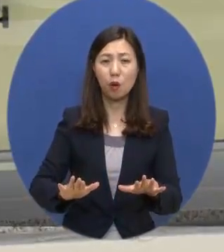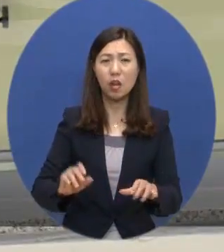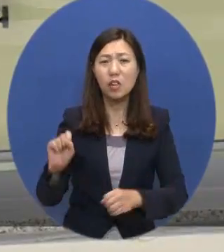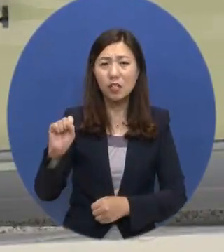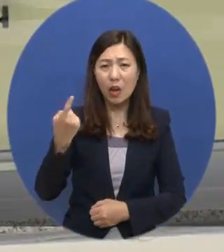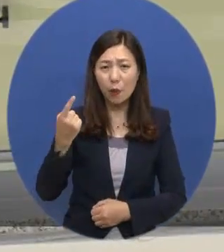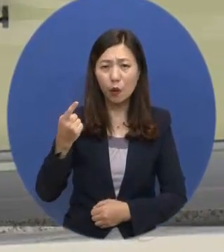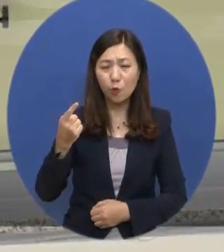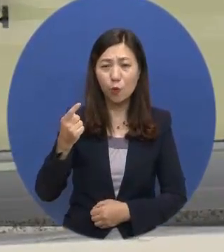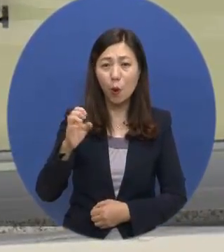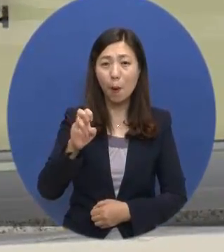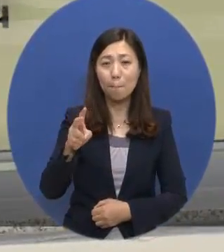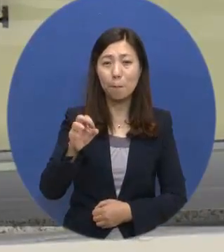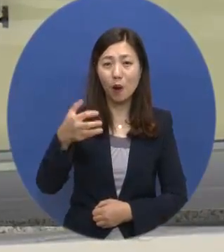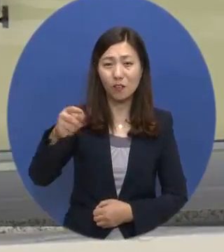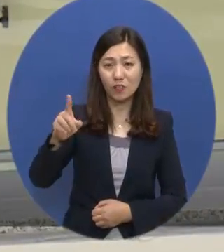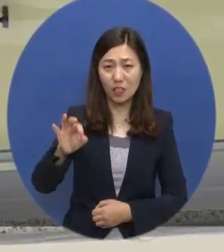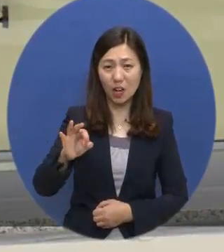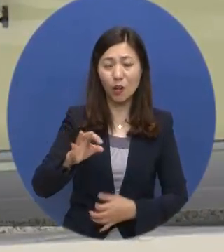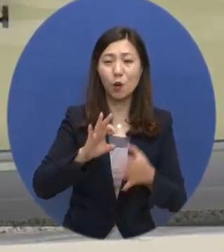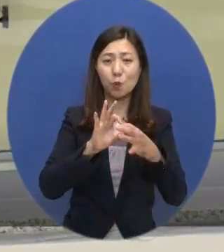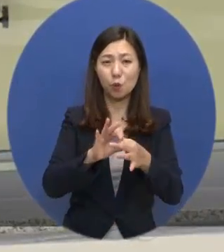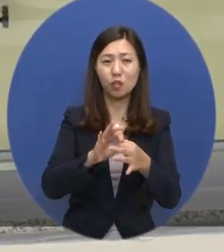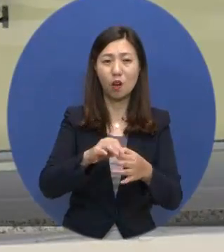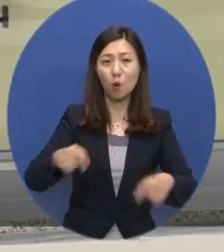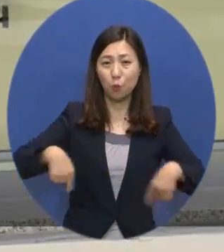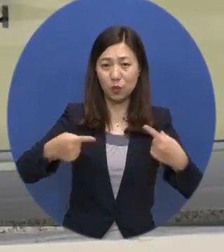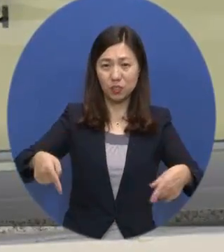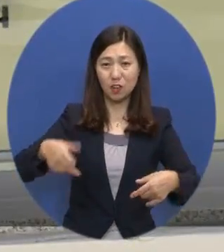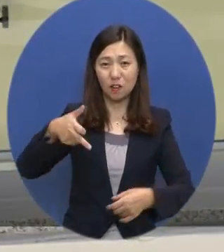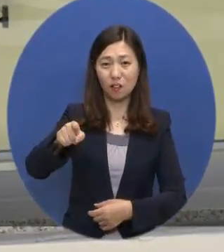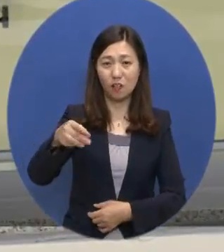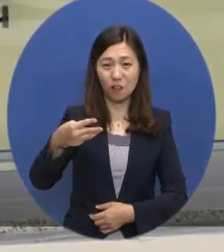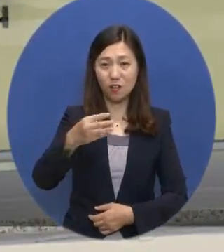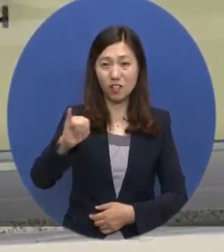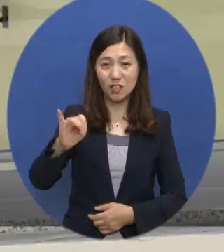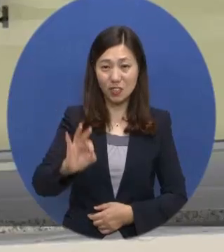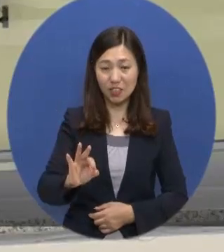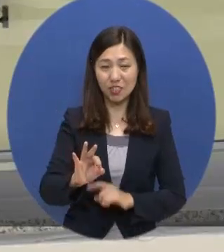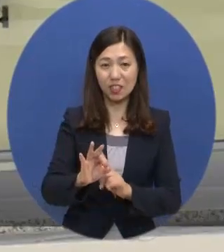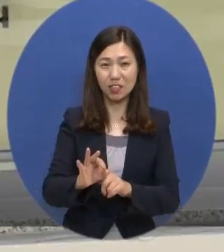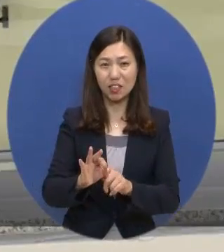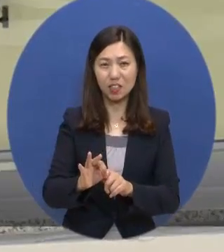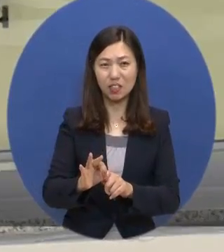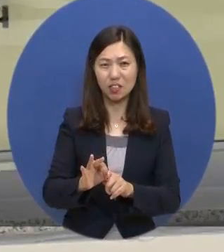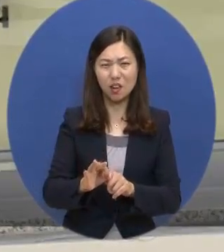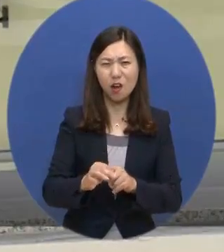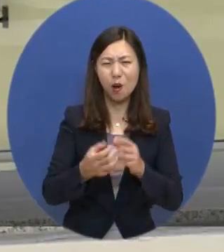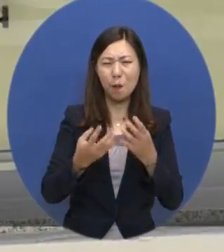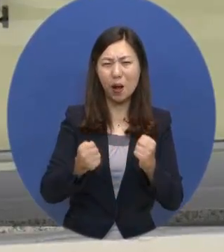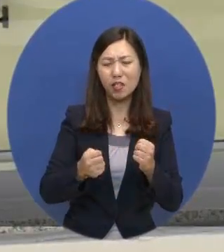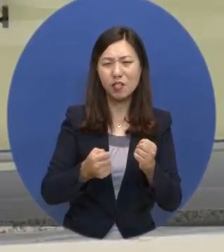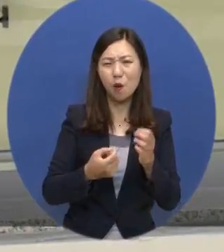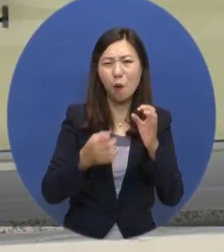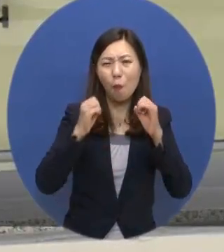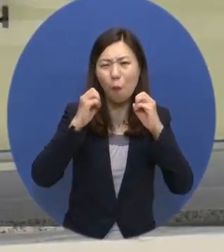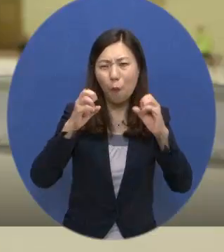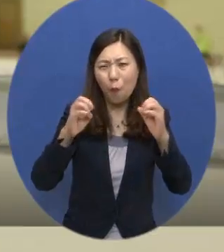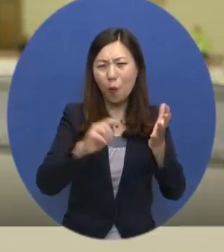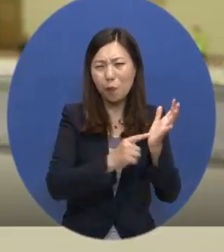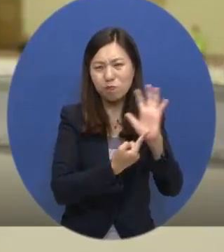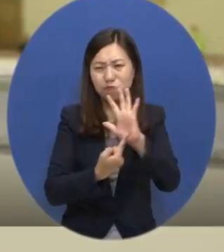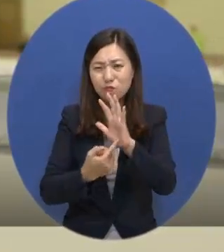있잖아요. 그 컬링이라는 게 휠체어 컬링이 널리 좀 속속들이 좀 알려져서 정말 활성화가